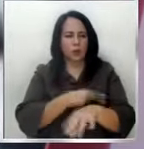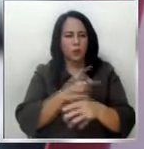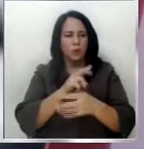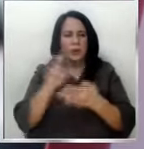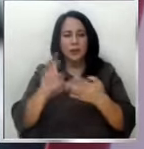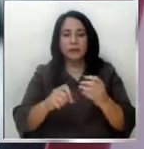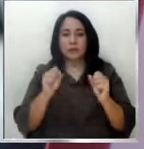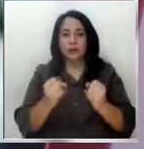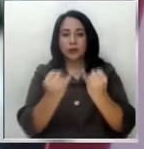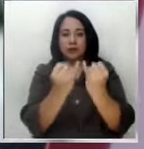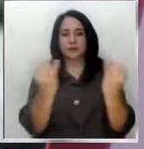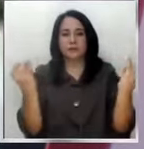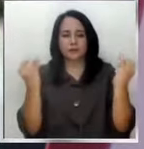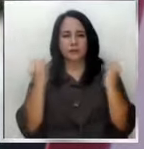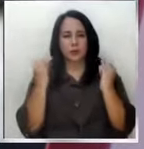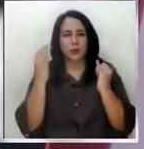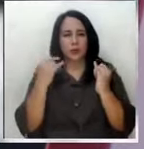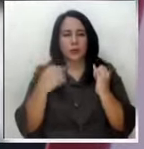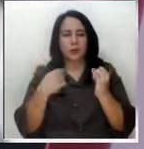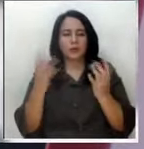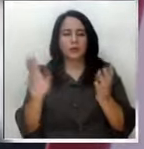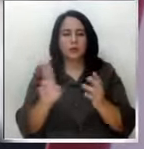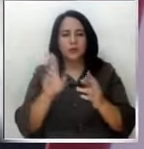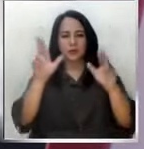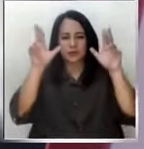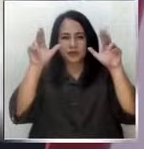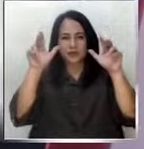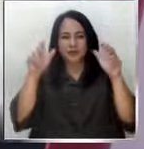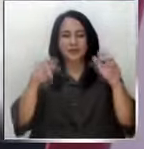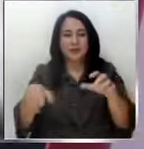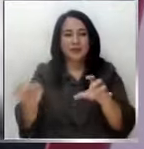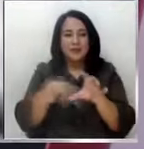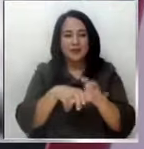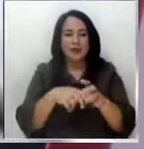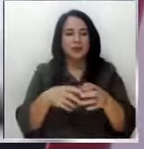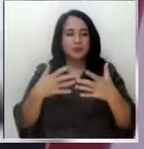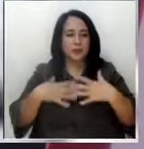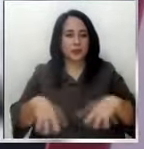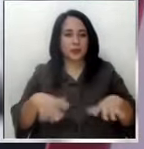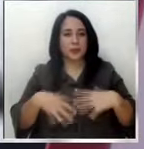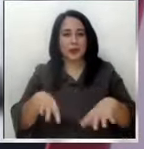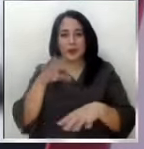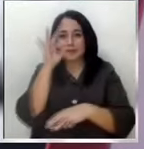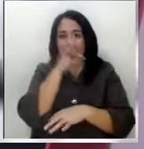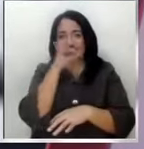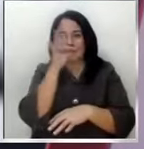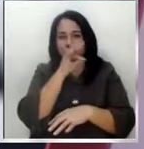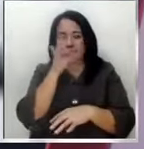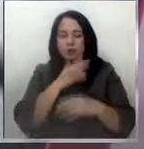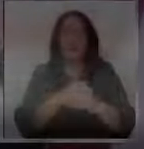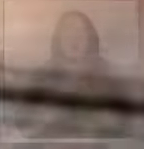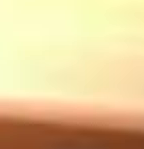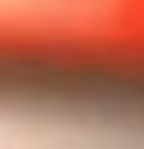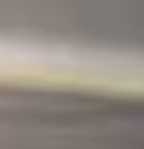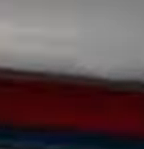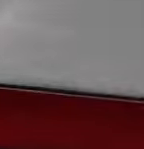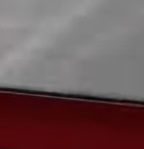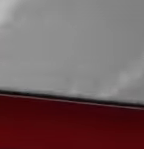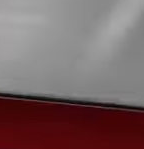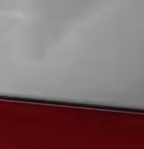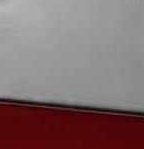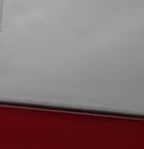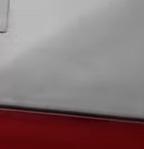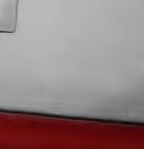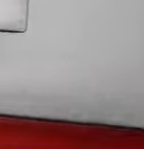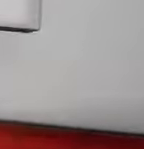saan pwedeng magkalesa at magbigis Filipiniana. Yan at iba pang mga kalapit na pasyalan sa live na pagtuto ni